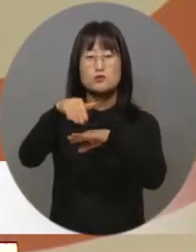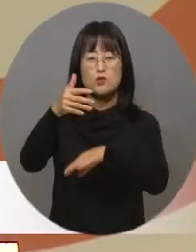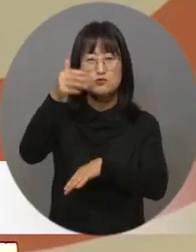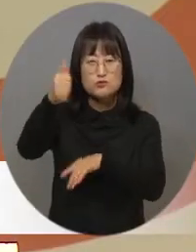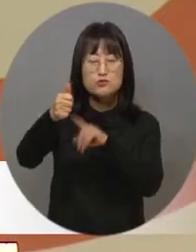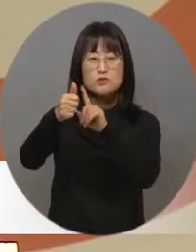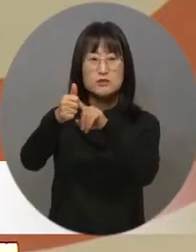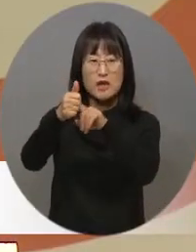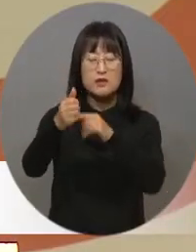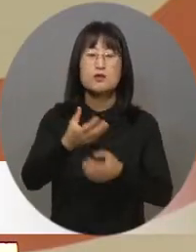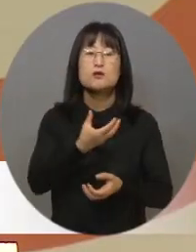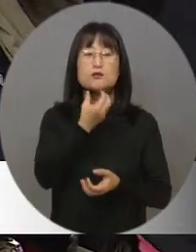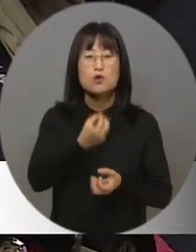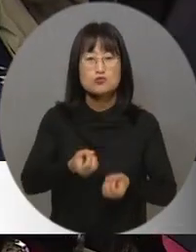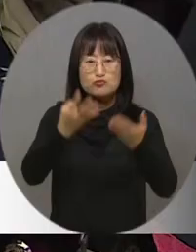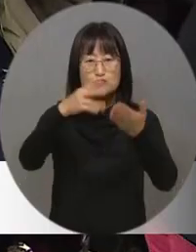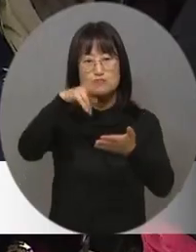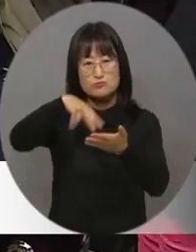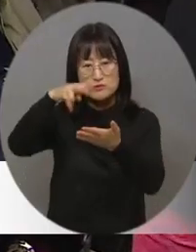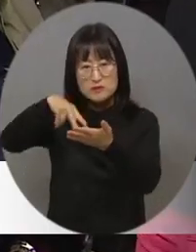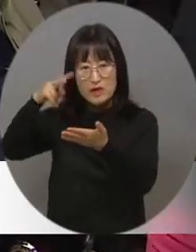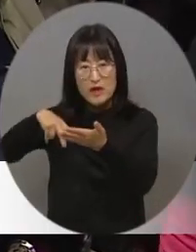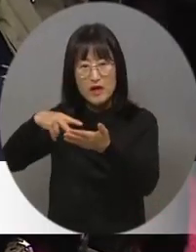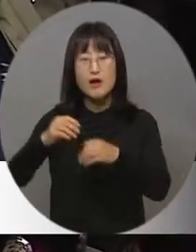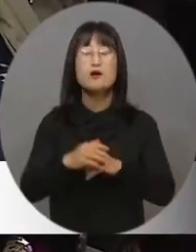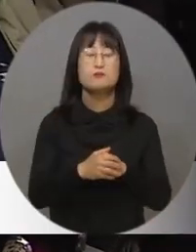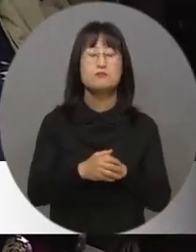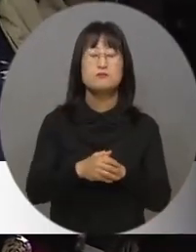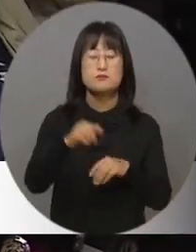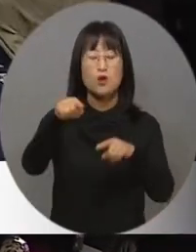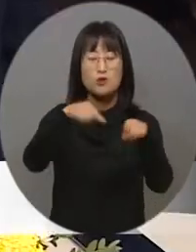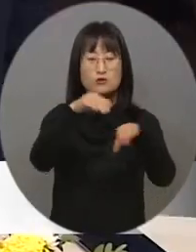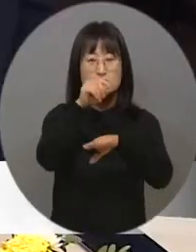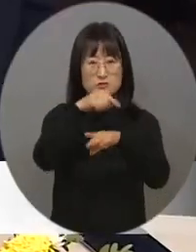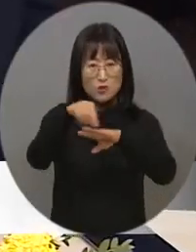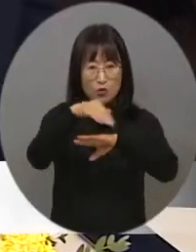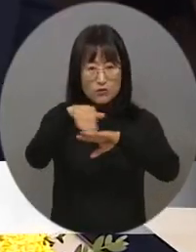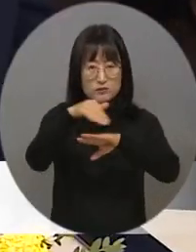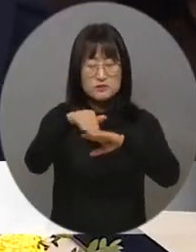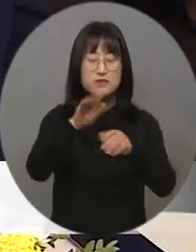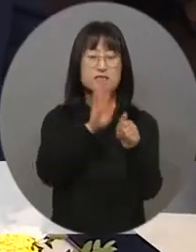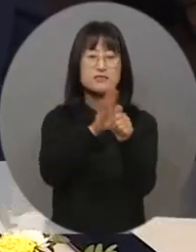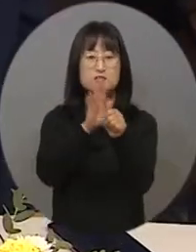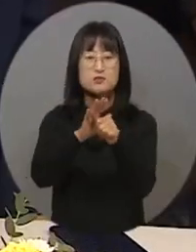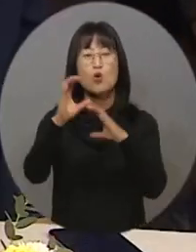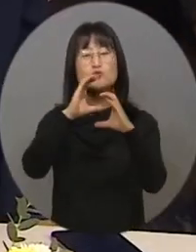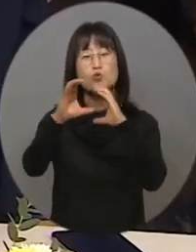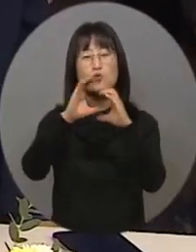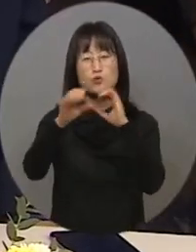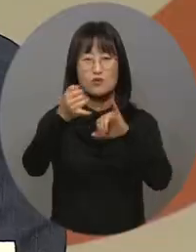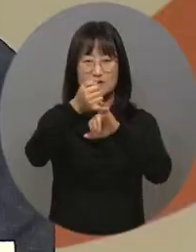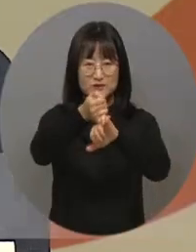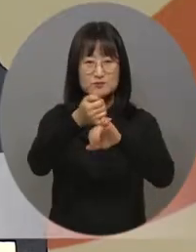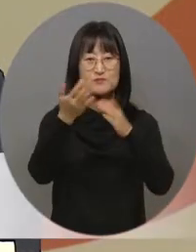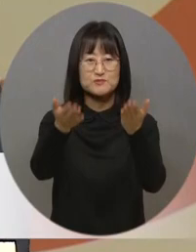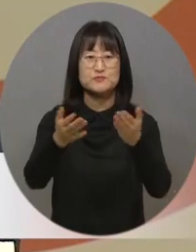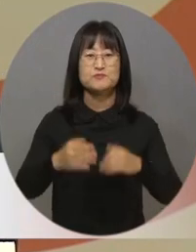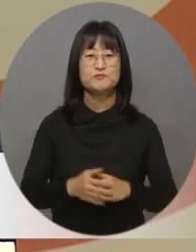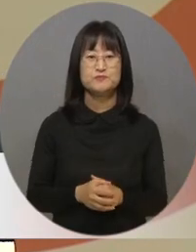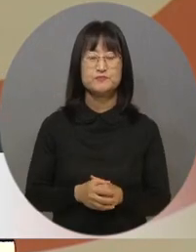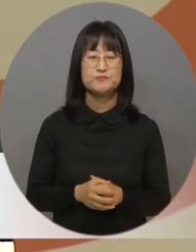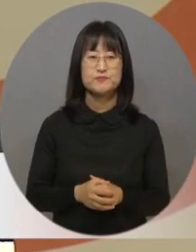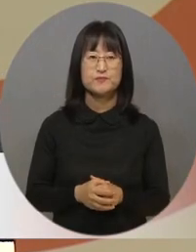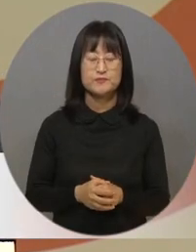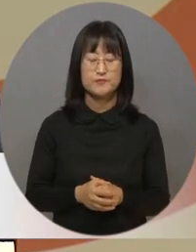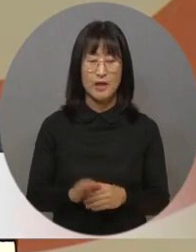장관의 축사를 대독하며 뇌성마비인들을 위한 정책적 지원과 소통을 약속하기도 했습니다. 앞으로